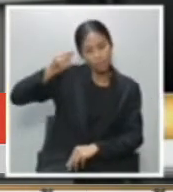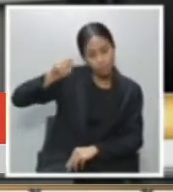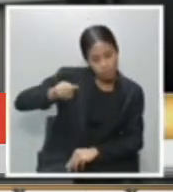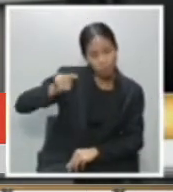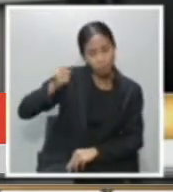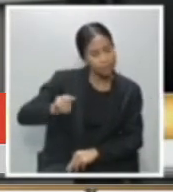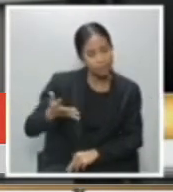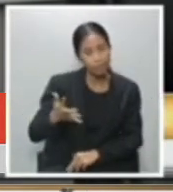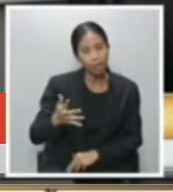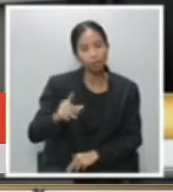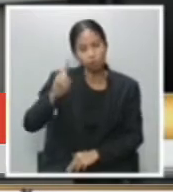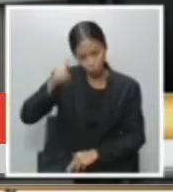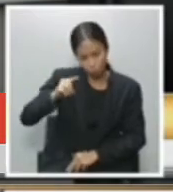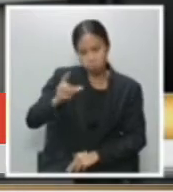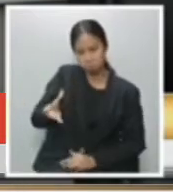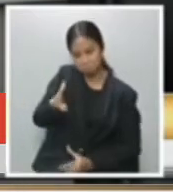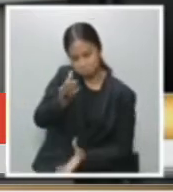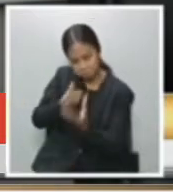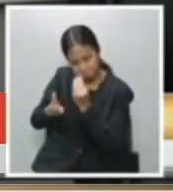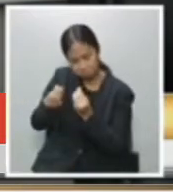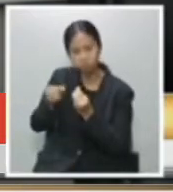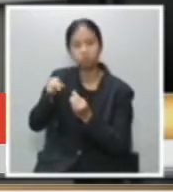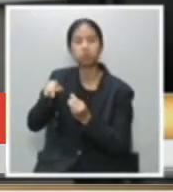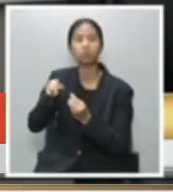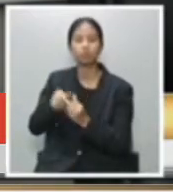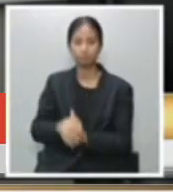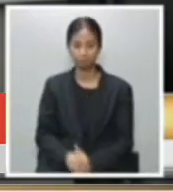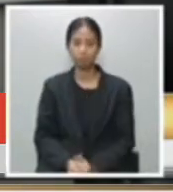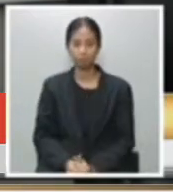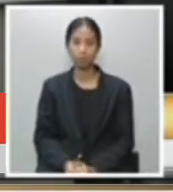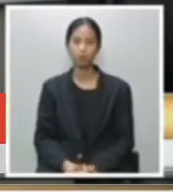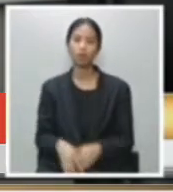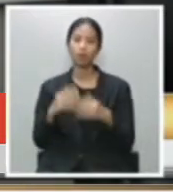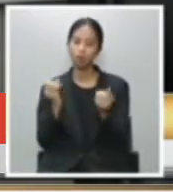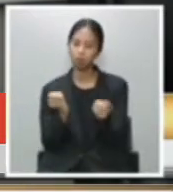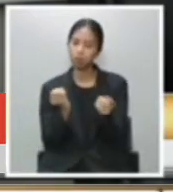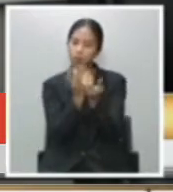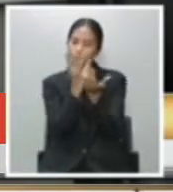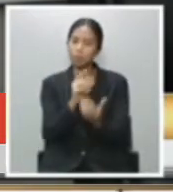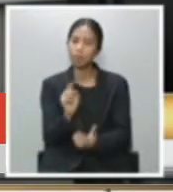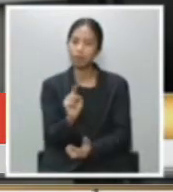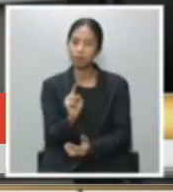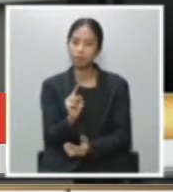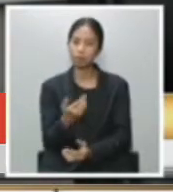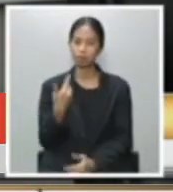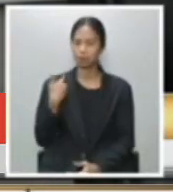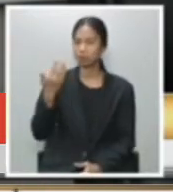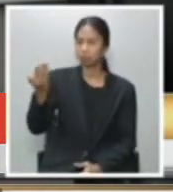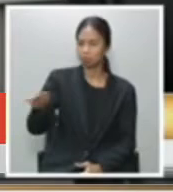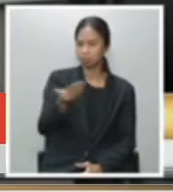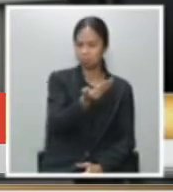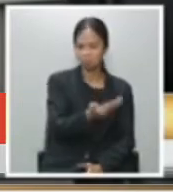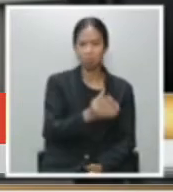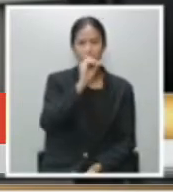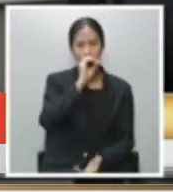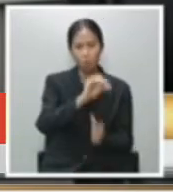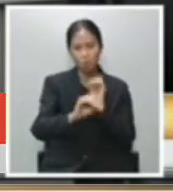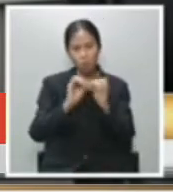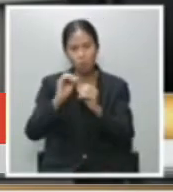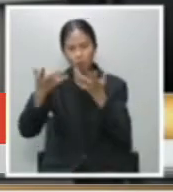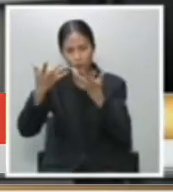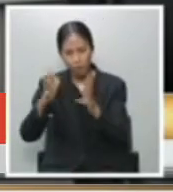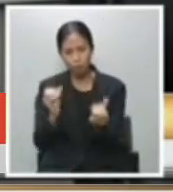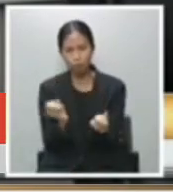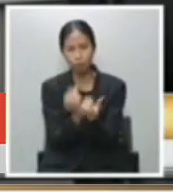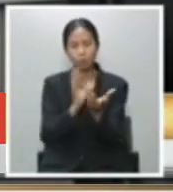นี้นะครับไปศึกษามาท่านประธานครับผลกระทบที่เกิดขึ้นหลายท่านพูดไปแล้วไม่ว่าจะเป็นเรื่องเศรษฐกิจการเมืองสังค